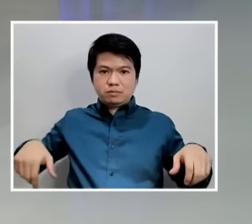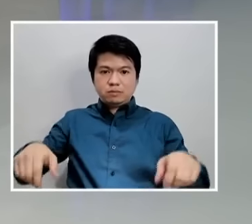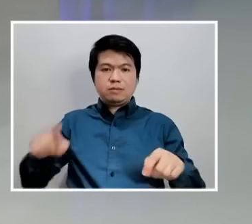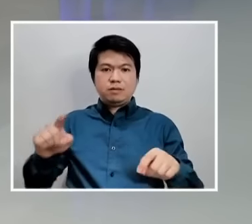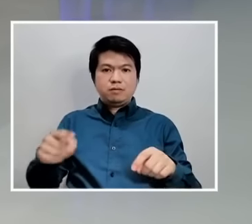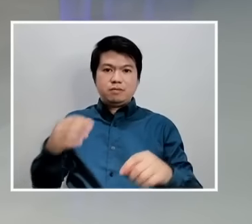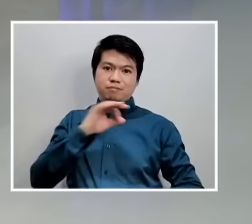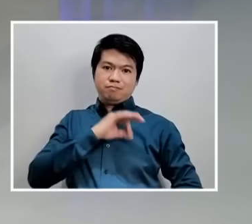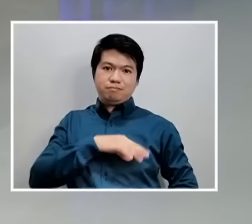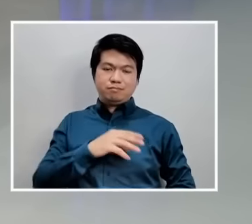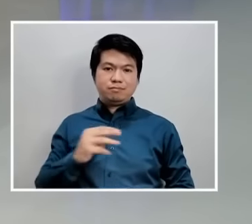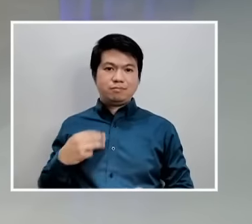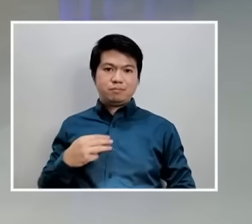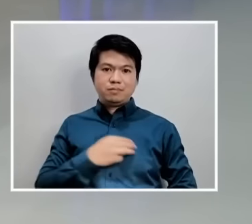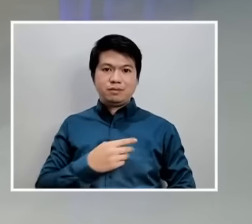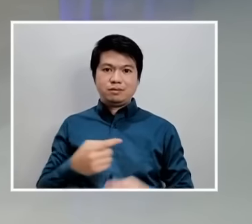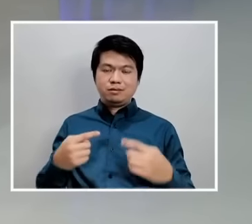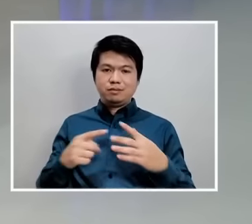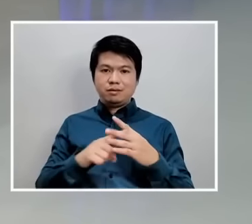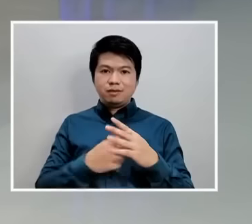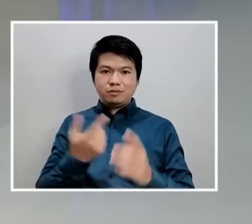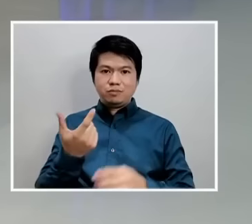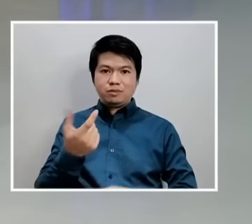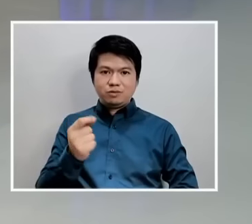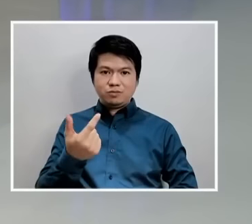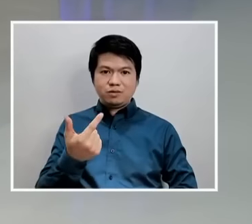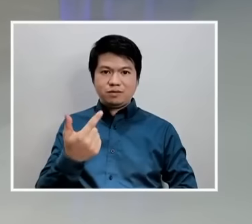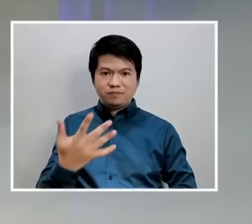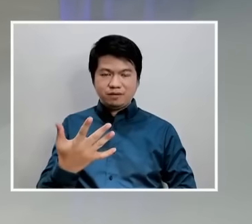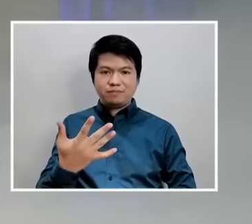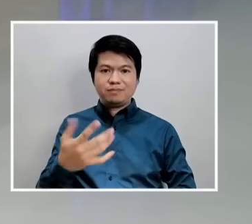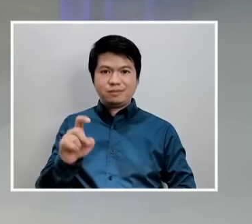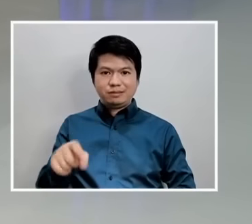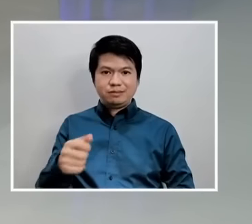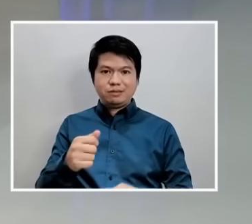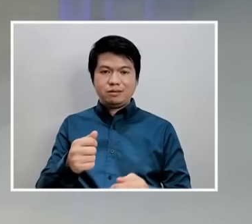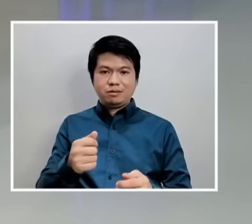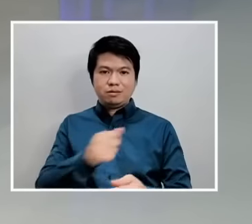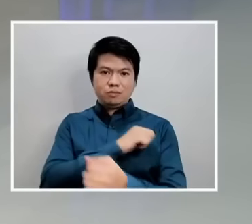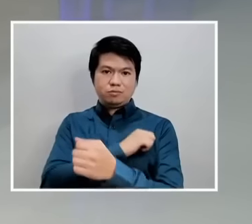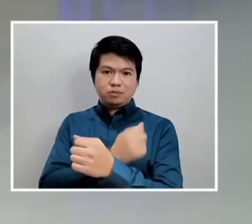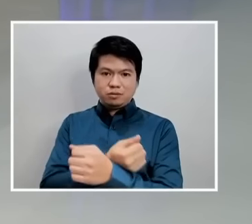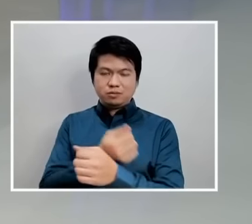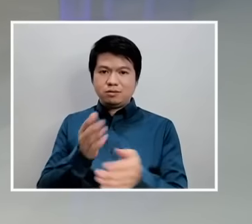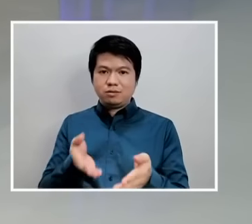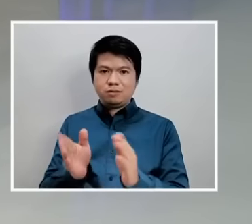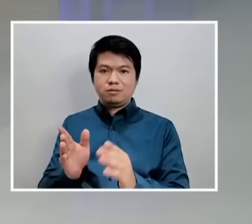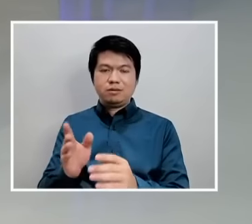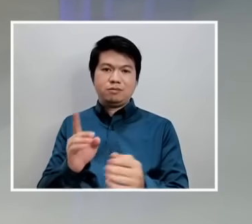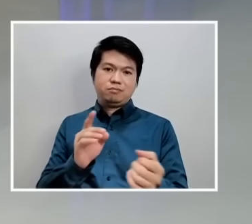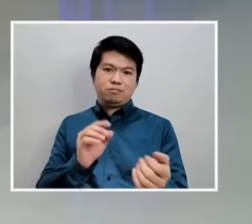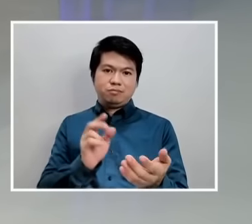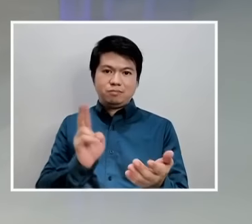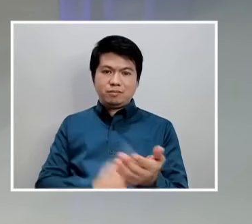simula 2025. Kailangan lang na otorisado ng doktor. Nagpapatrol, Easy